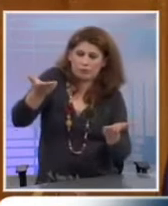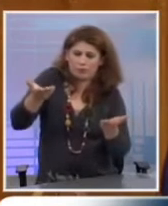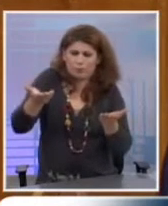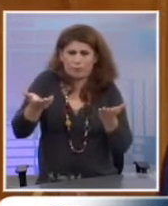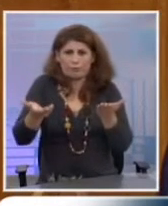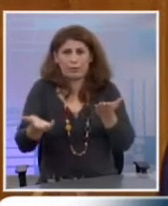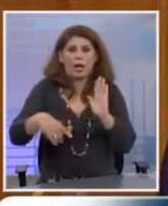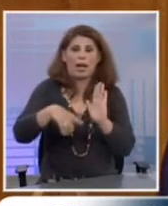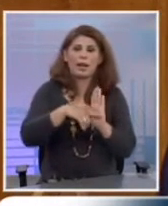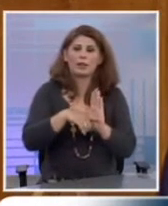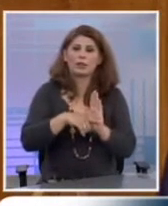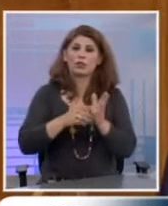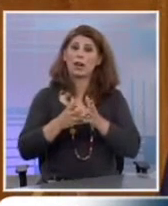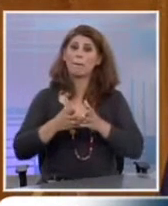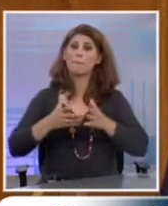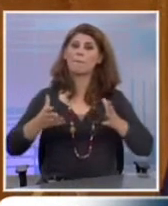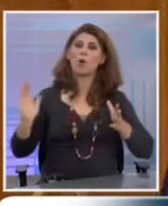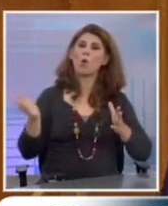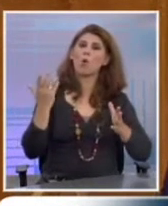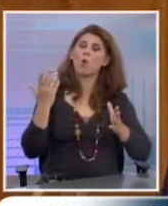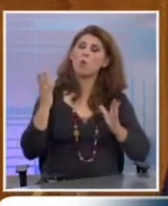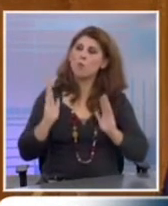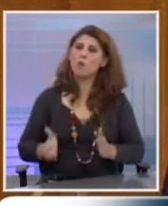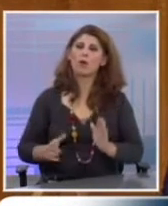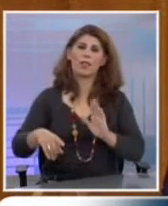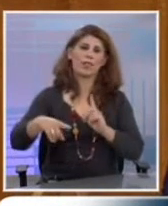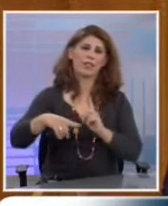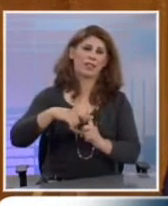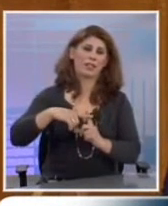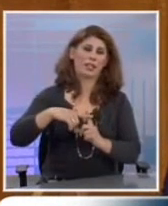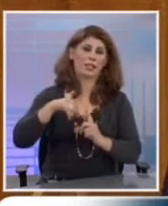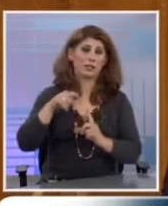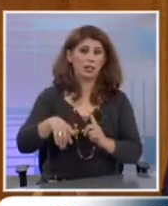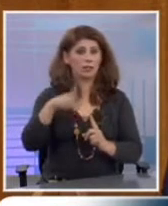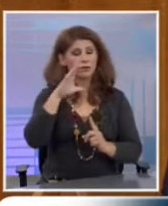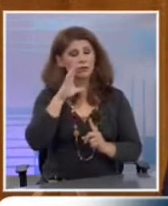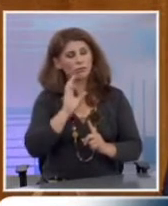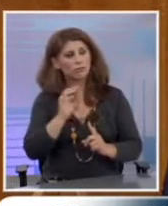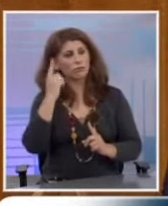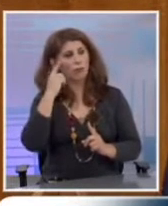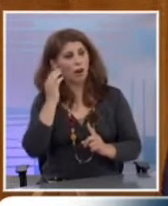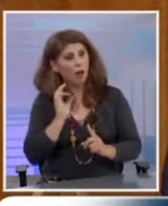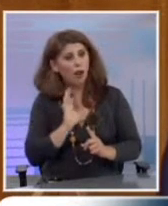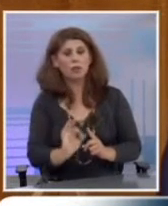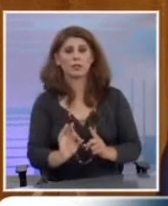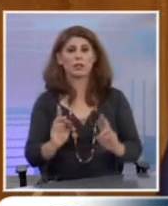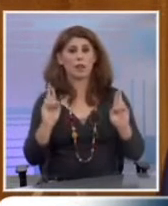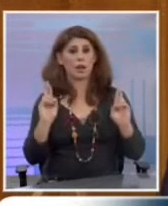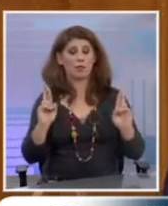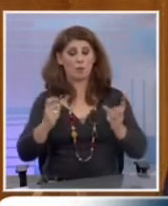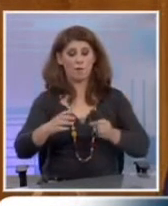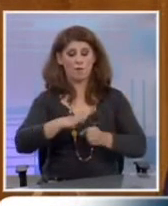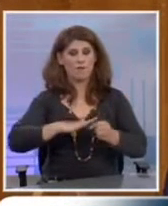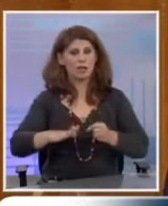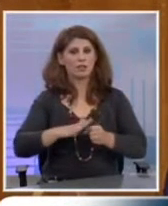και να μεγιστοποιείς όσο μπορείς τις θετικές. Πάνω σε αυτή τη ρεαλιστική αλλά και ελπιδοφόρα βάση